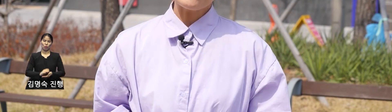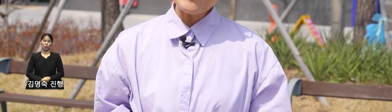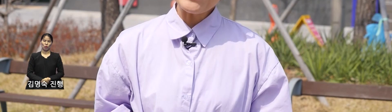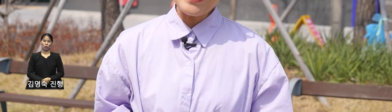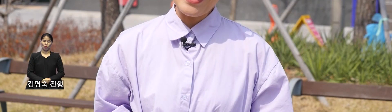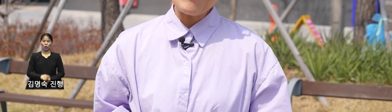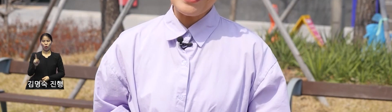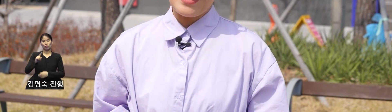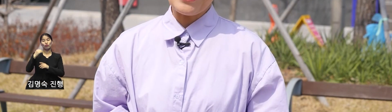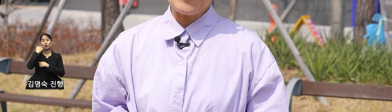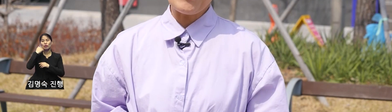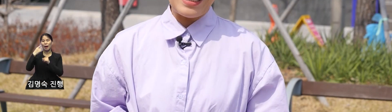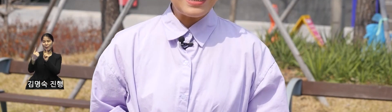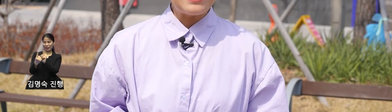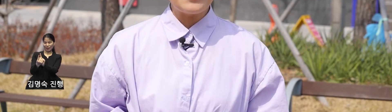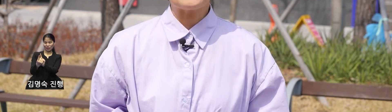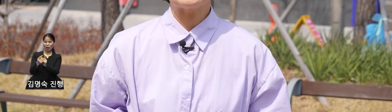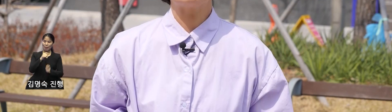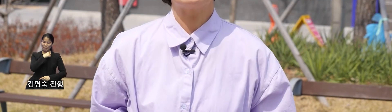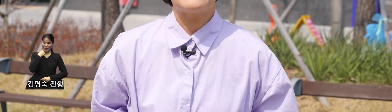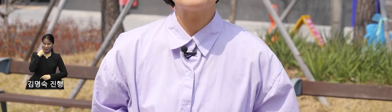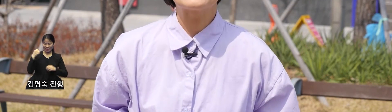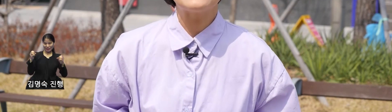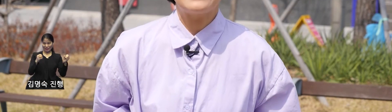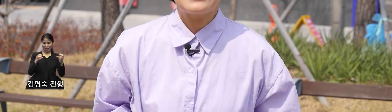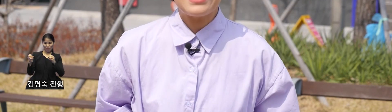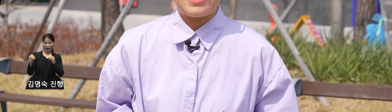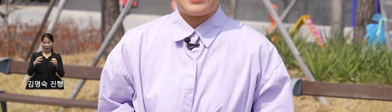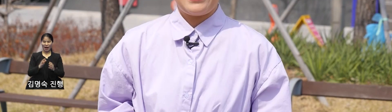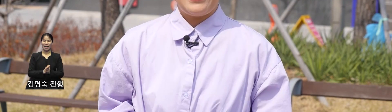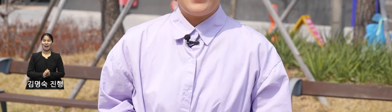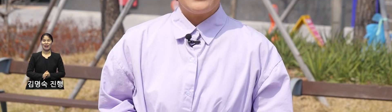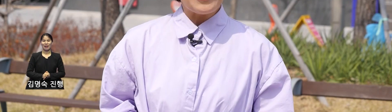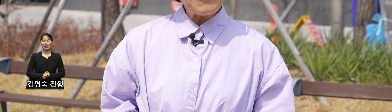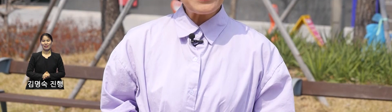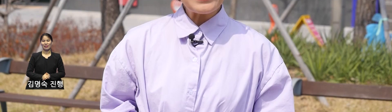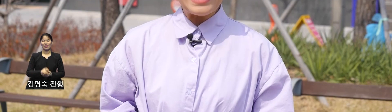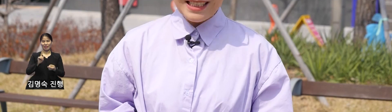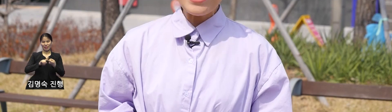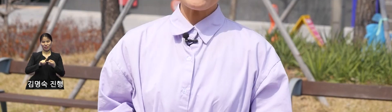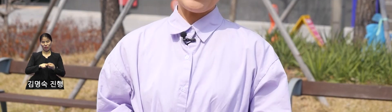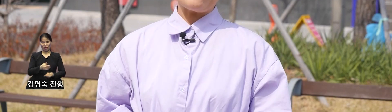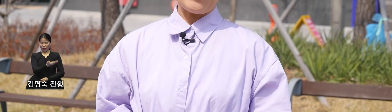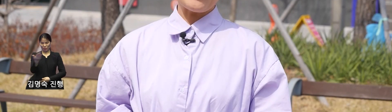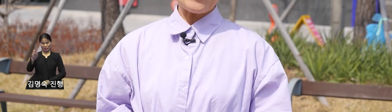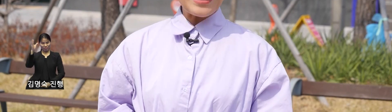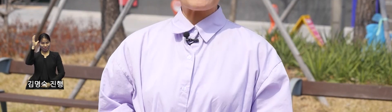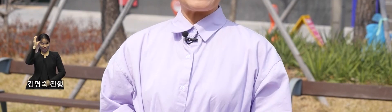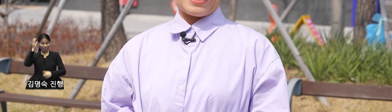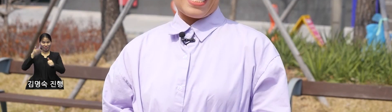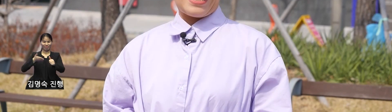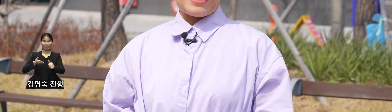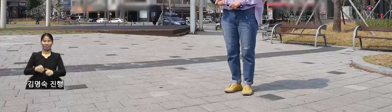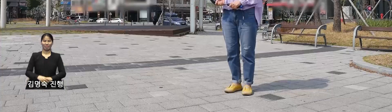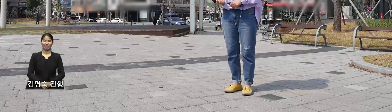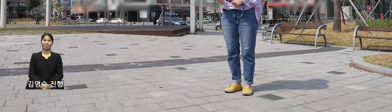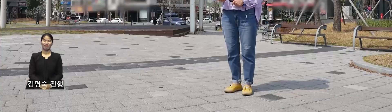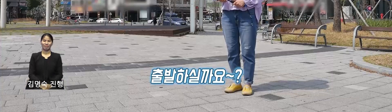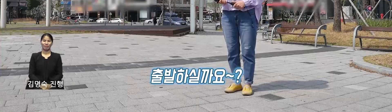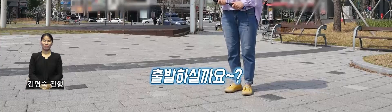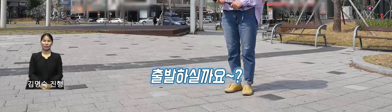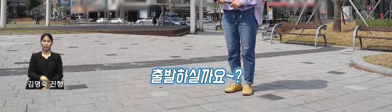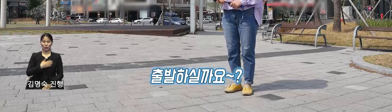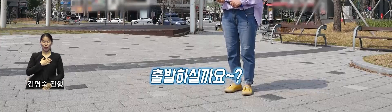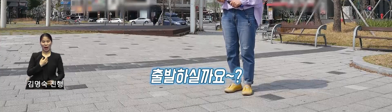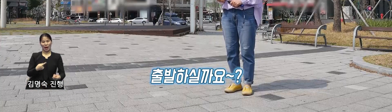또 어떤 분과 함께 또 맛있는 소담을 나누게 될지 여러분 기대해 주시면 좋겠습니다. 자,